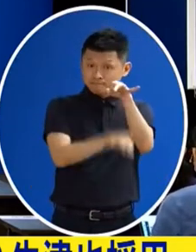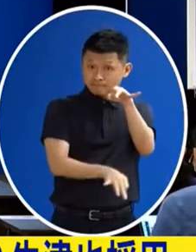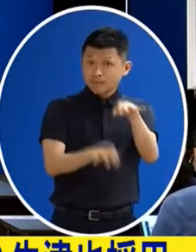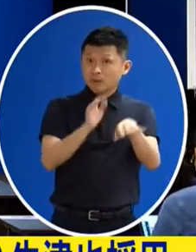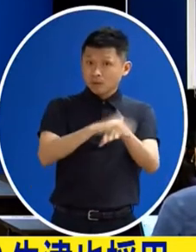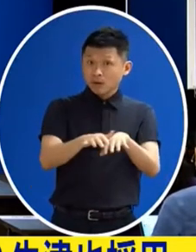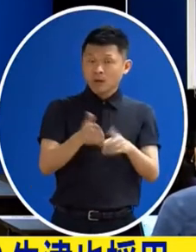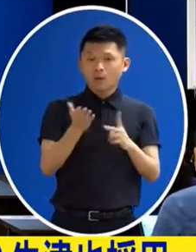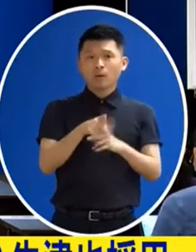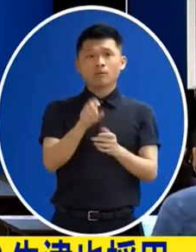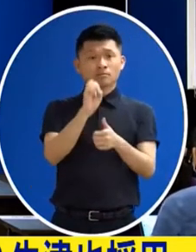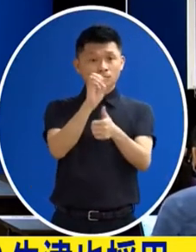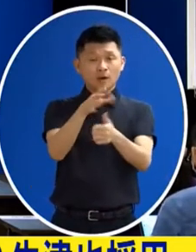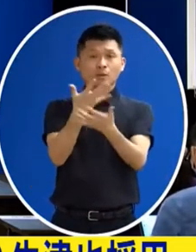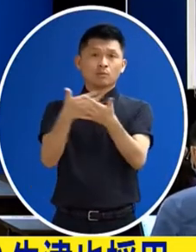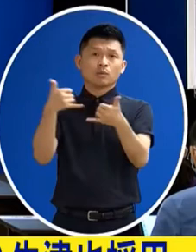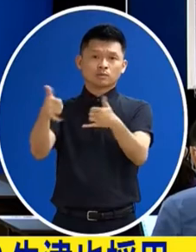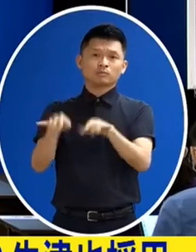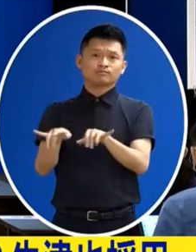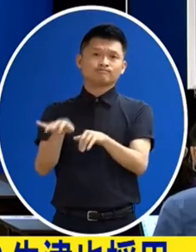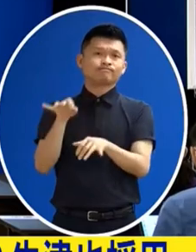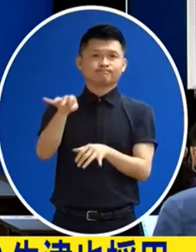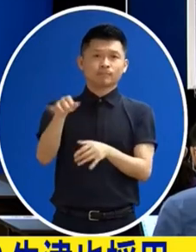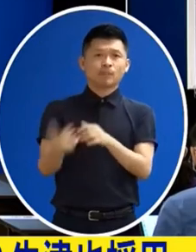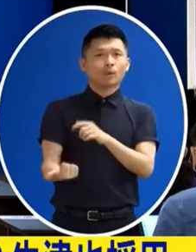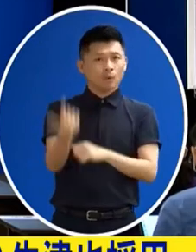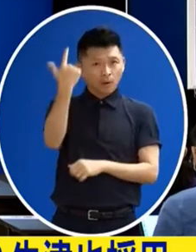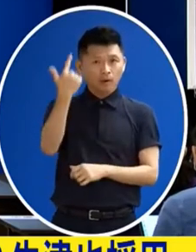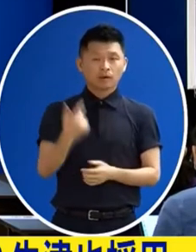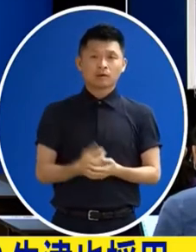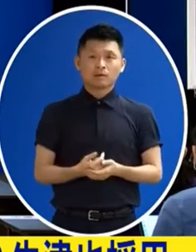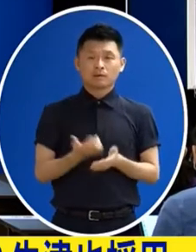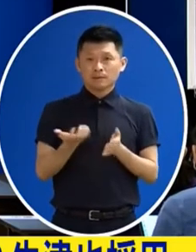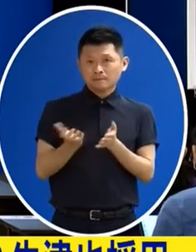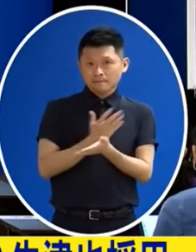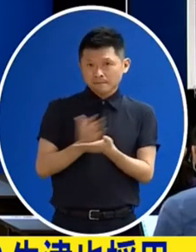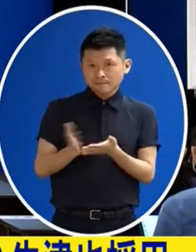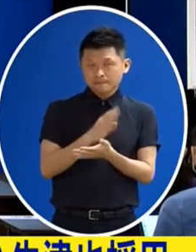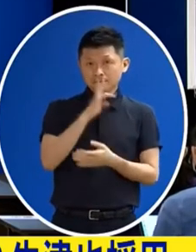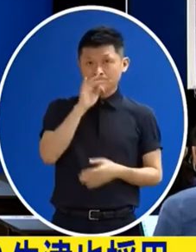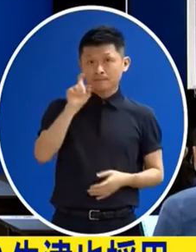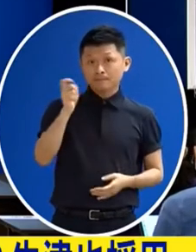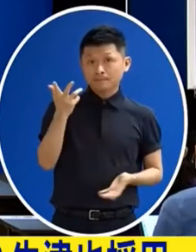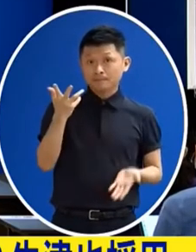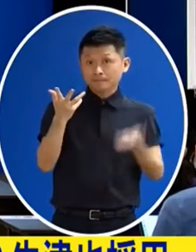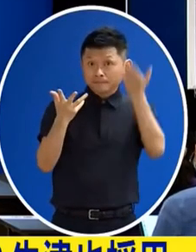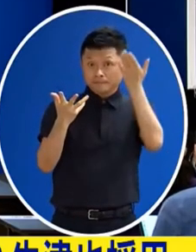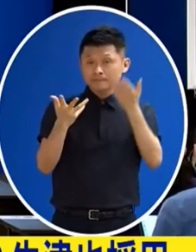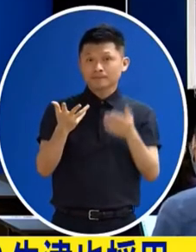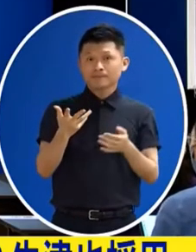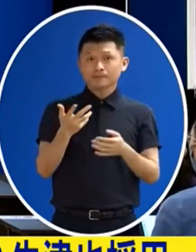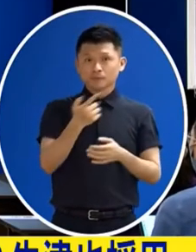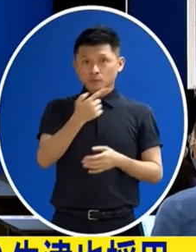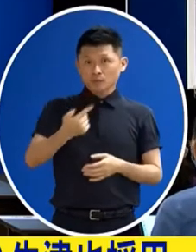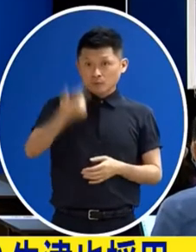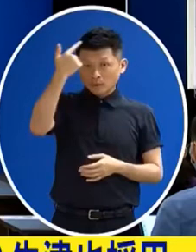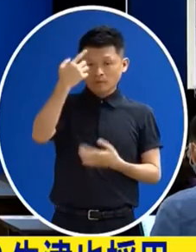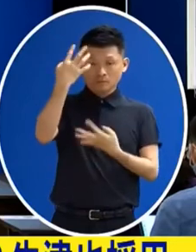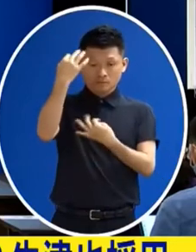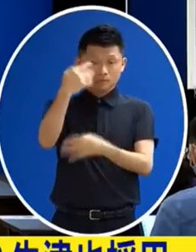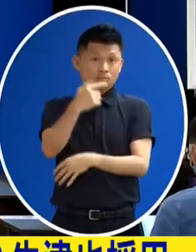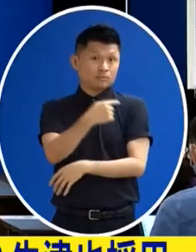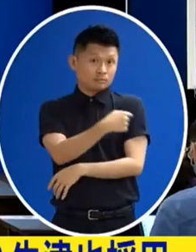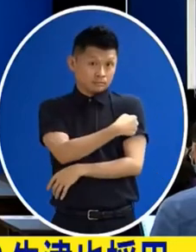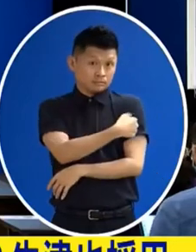还是会建议他们直接去网络上面登记会比较快？有没有预估说这一波18岁以上的预估最快什么时候可以打到？谢